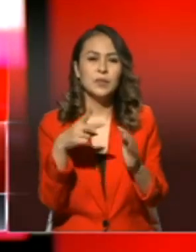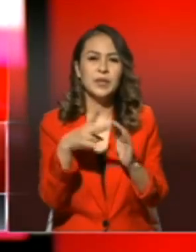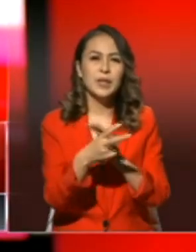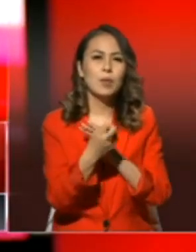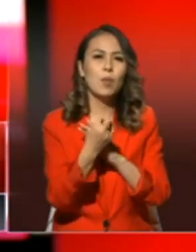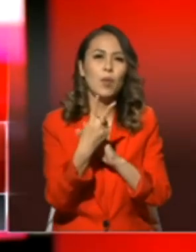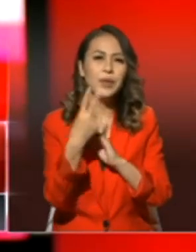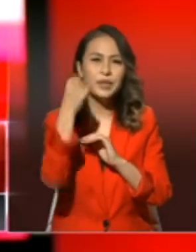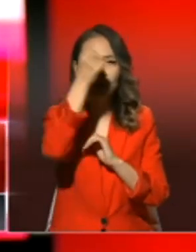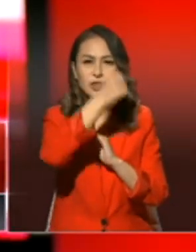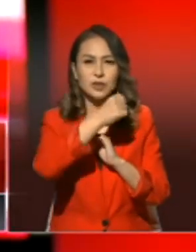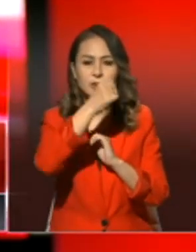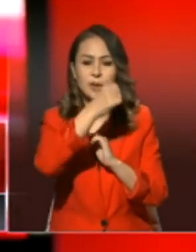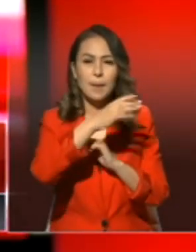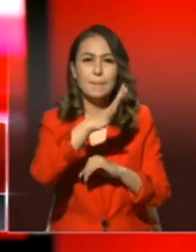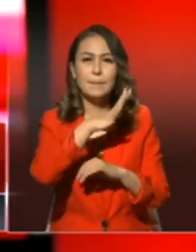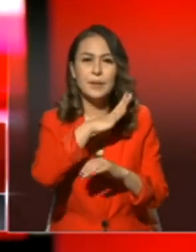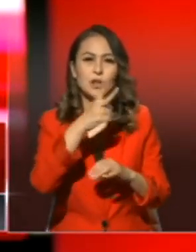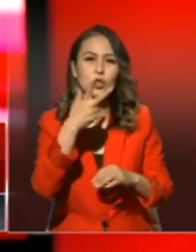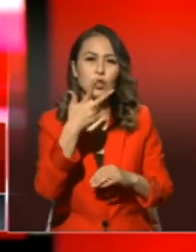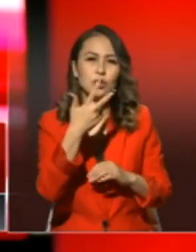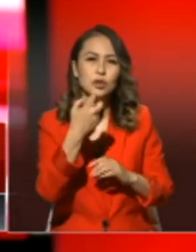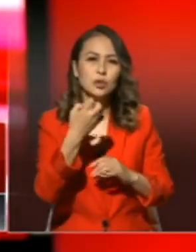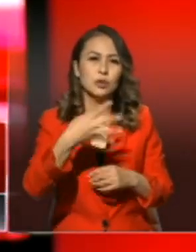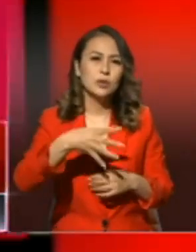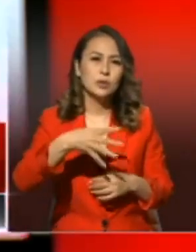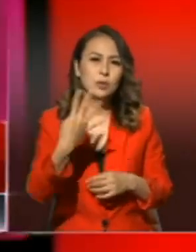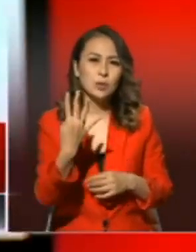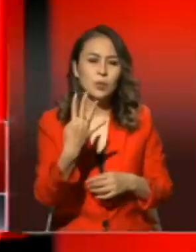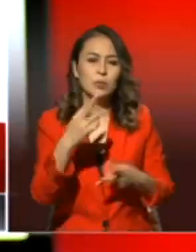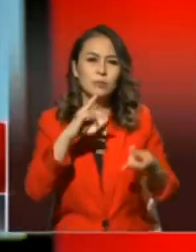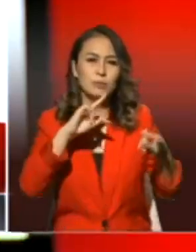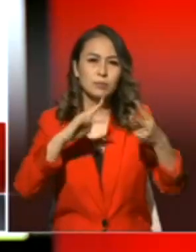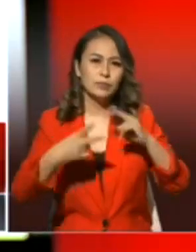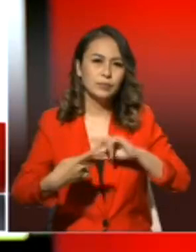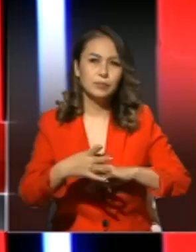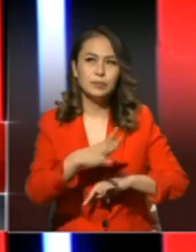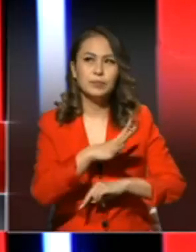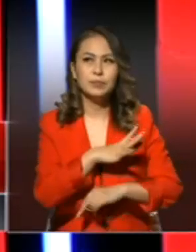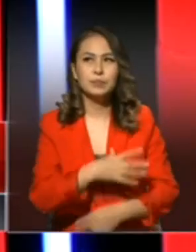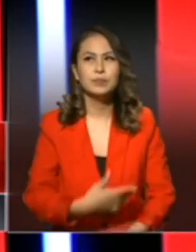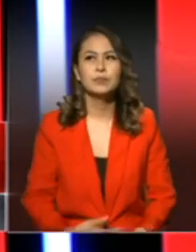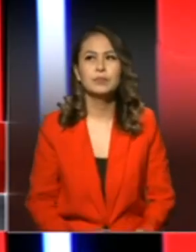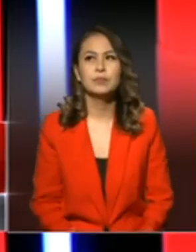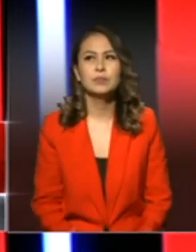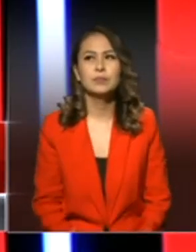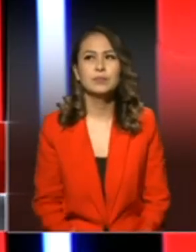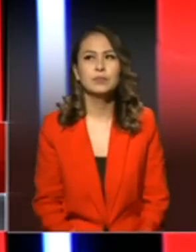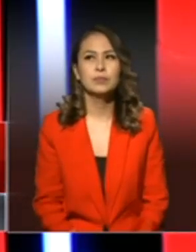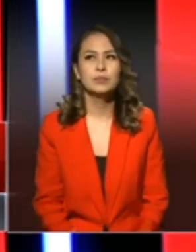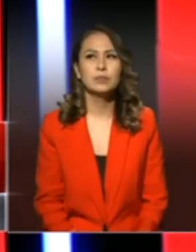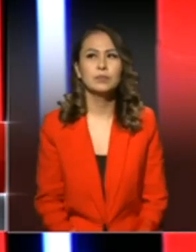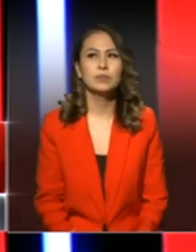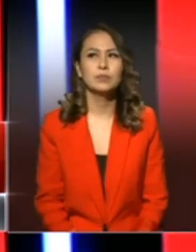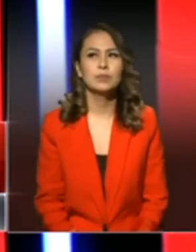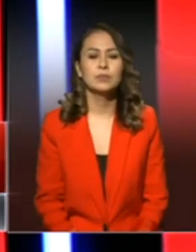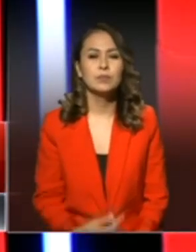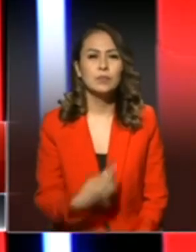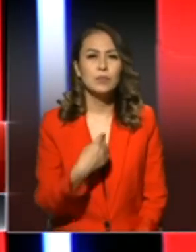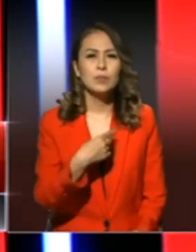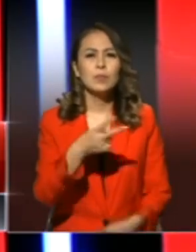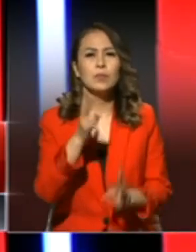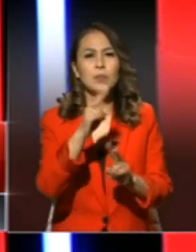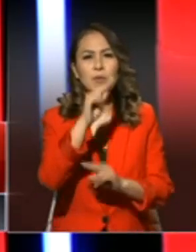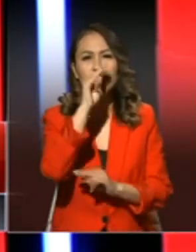2012 жылдан бері 344 ағзалар ауыстырылды. Сәулехан, біз бұл жерде біреуден кінә іздеуден аулақпыз.